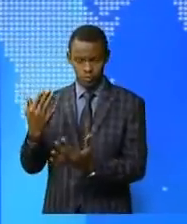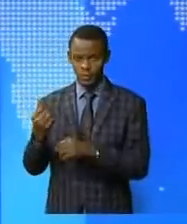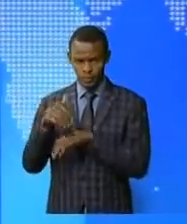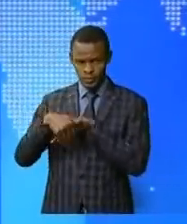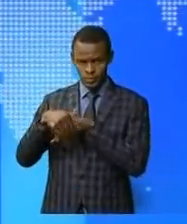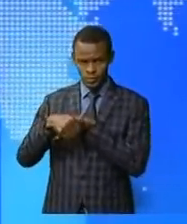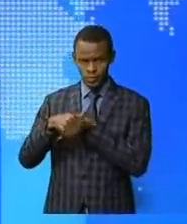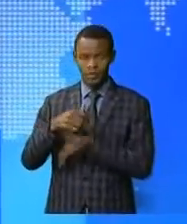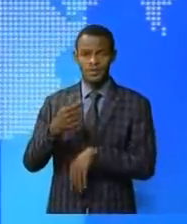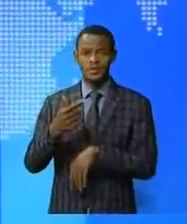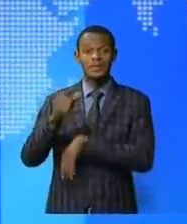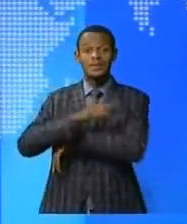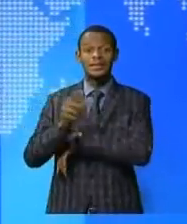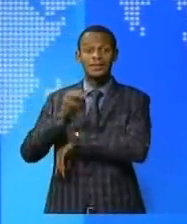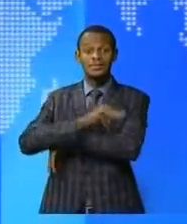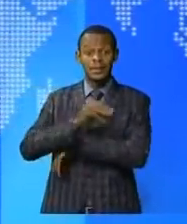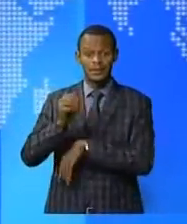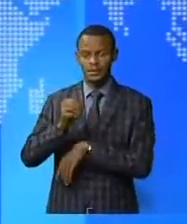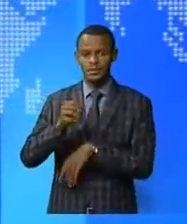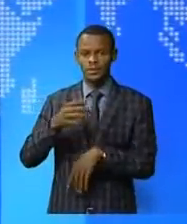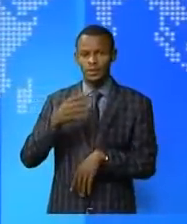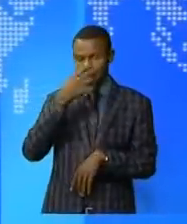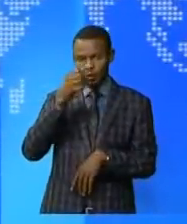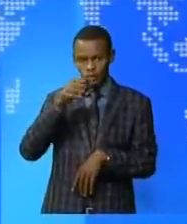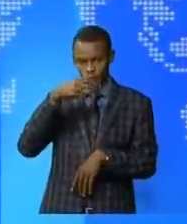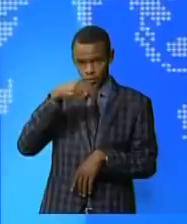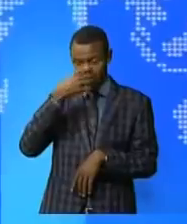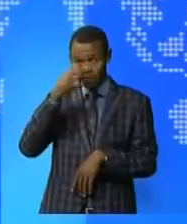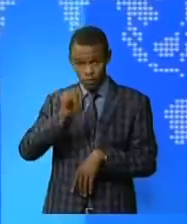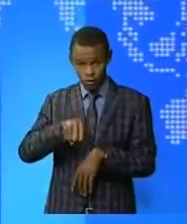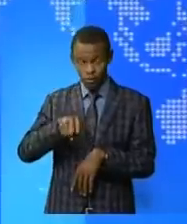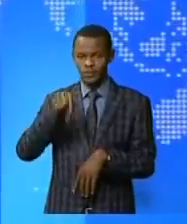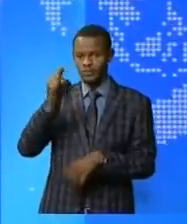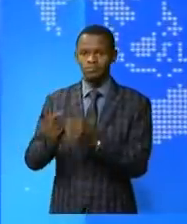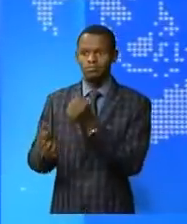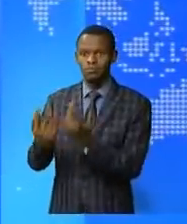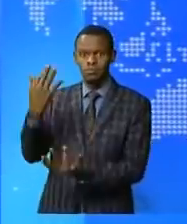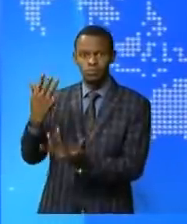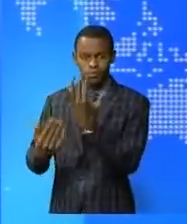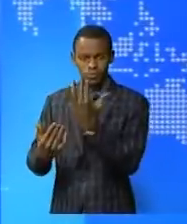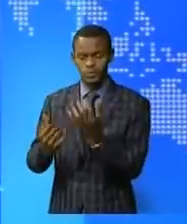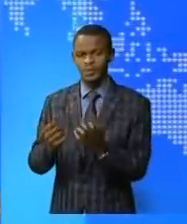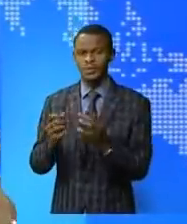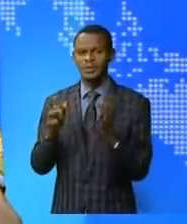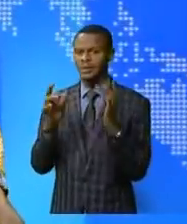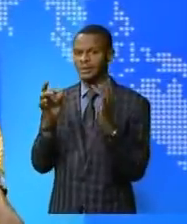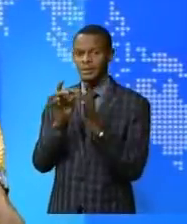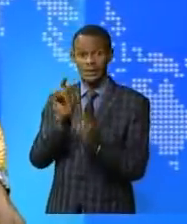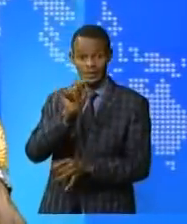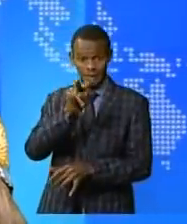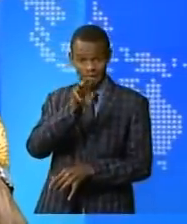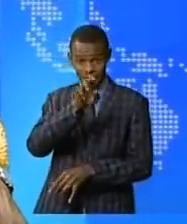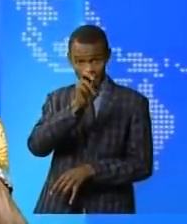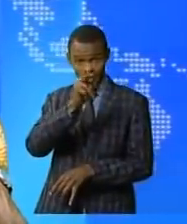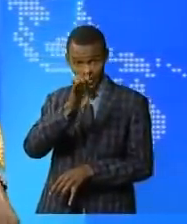à l'hôtel de poste de la province du Sud Kivu. Le bilan fait état de 4 médias incendiés, parmi lesquels la RTNC. Selon des